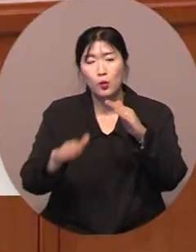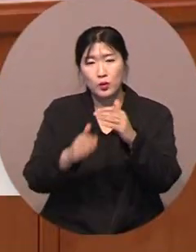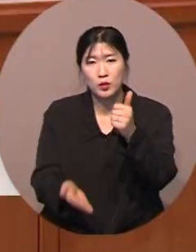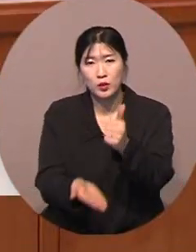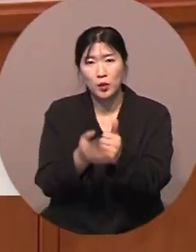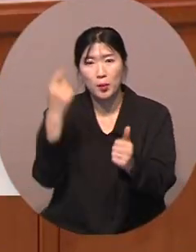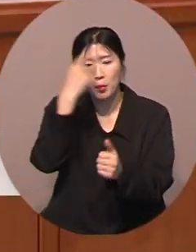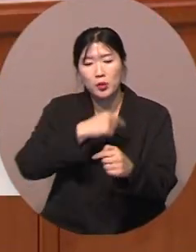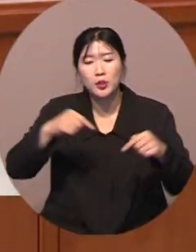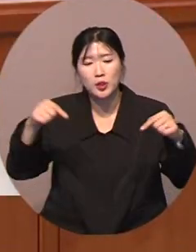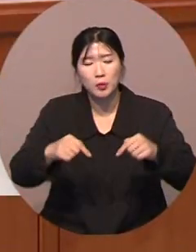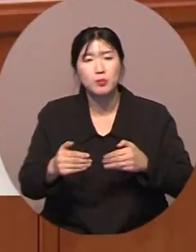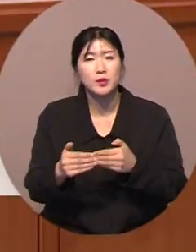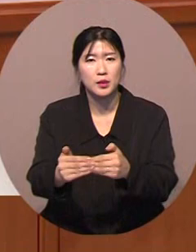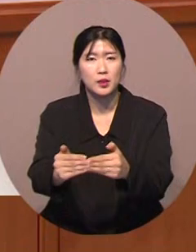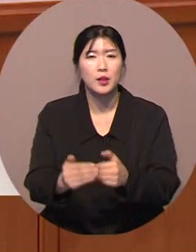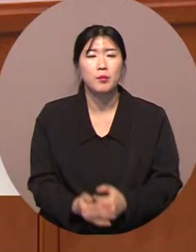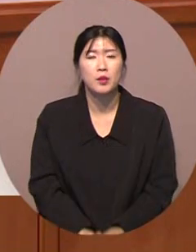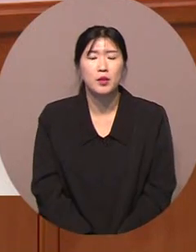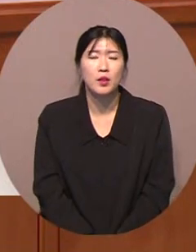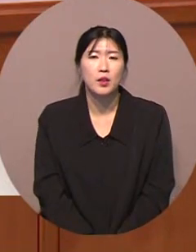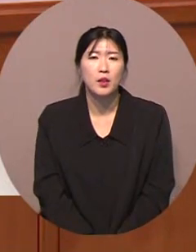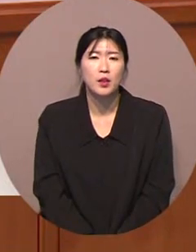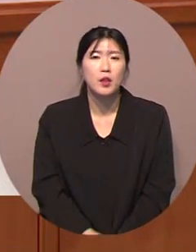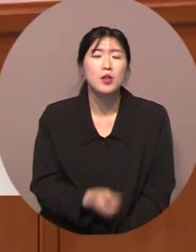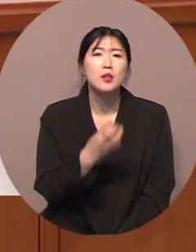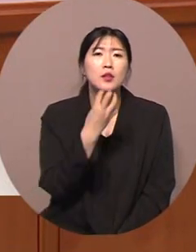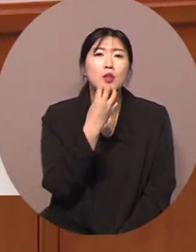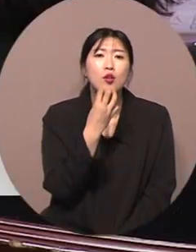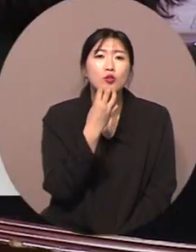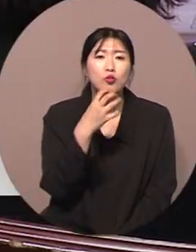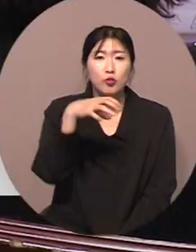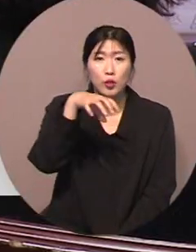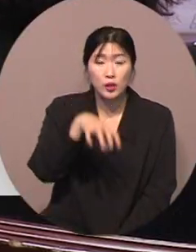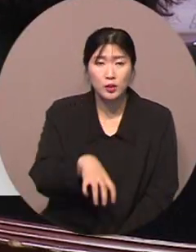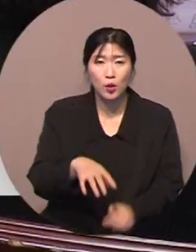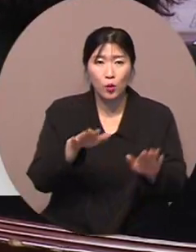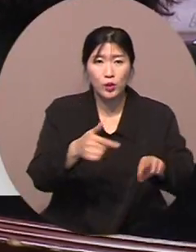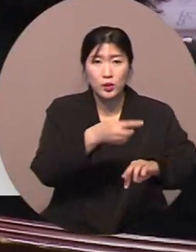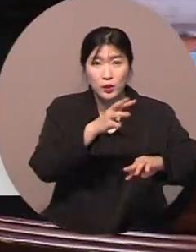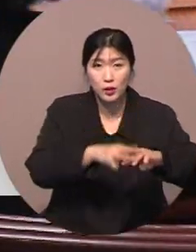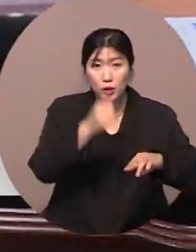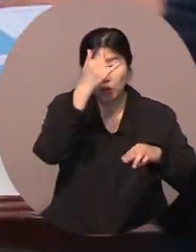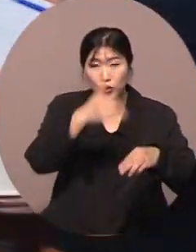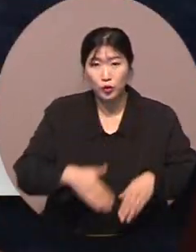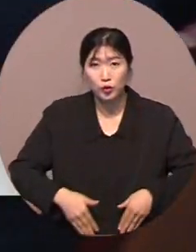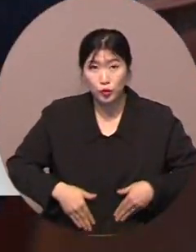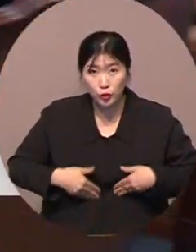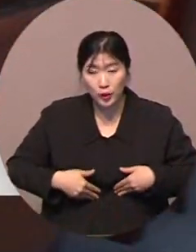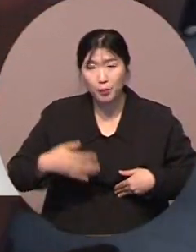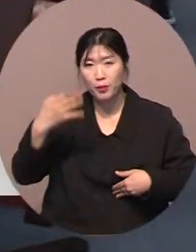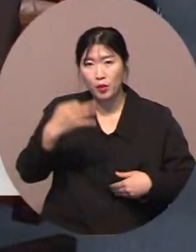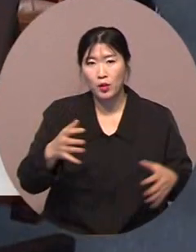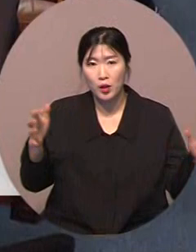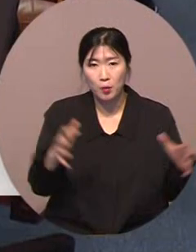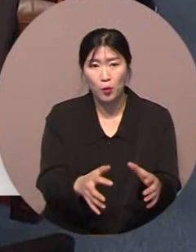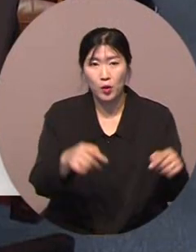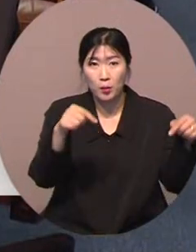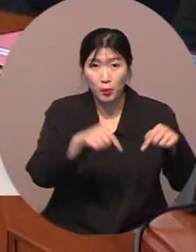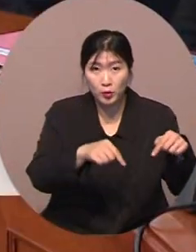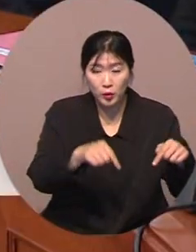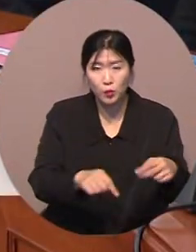면접에 돌입합니다 민주당은 서울 여의도 당사에서 오늘 대전과 충남 지역구 14곳 오는